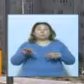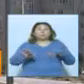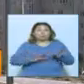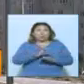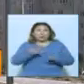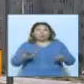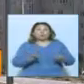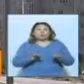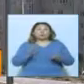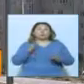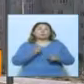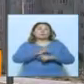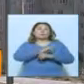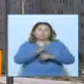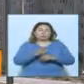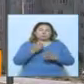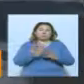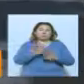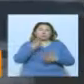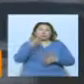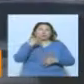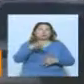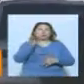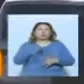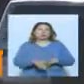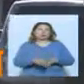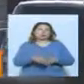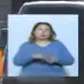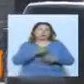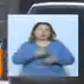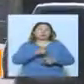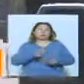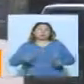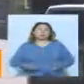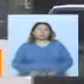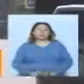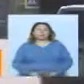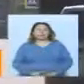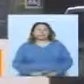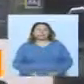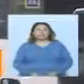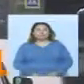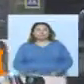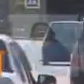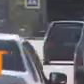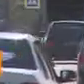стабильным электроснабжением будут обеспечены порядка 140 тысяч жителей. Айжан Сабитхаджа, Нармасугутова, Саламат Каипов, Дидар.